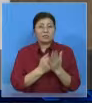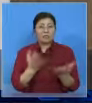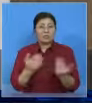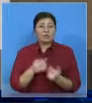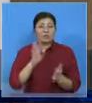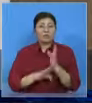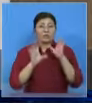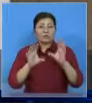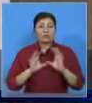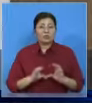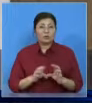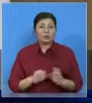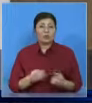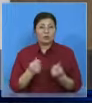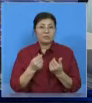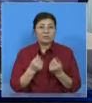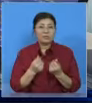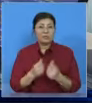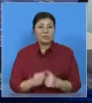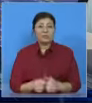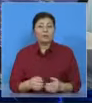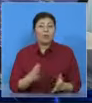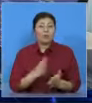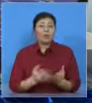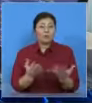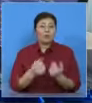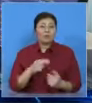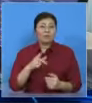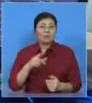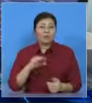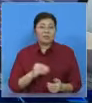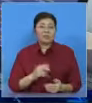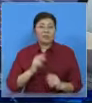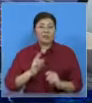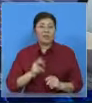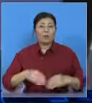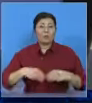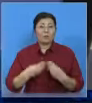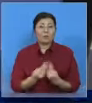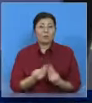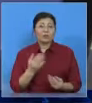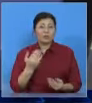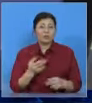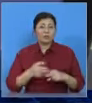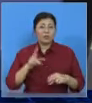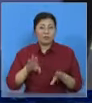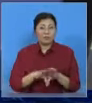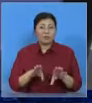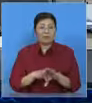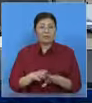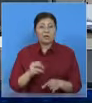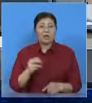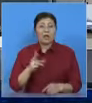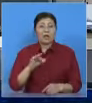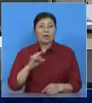сути, она на сегодняшний день она не рабочая. Любая взятка, неважно кому она адресована, уже является коррупцией.